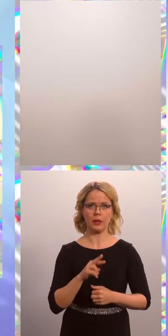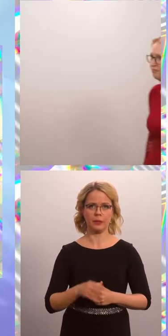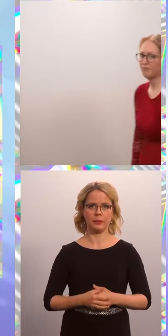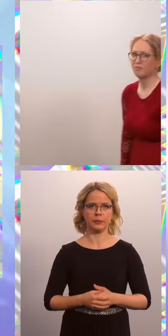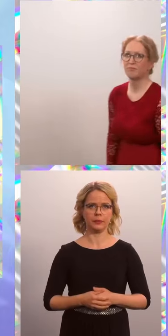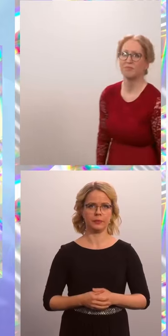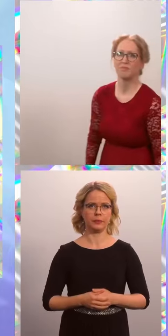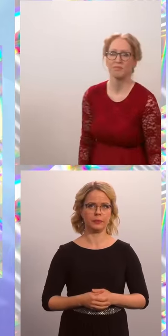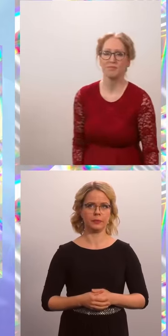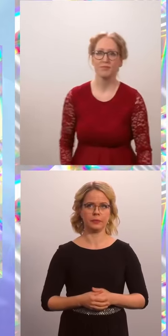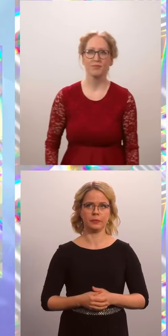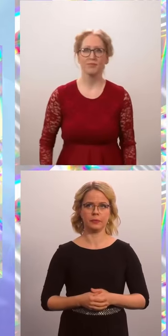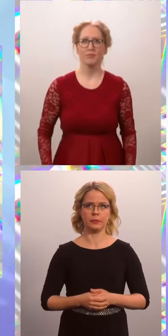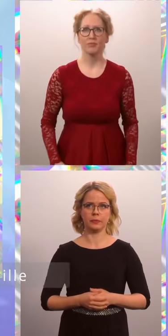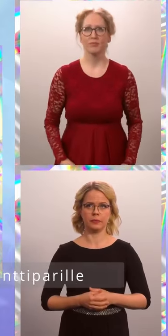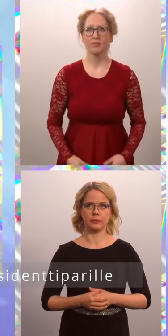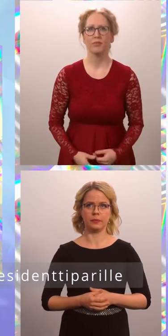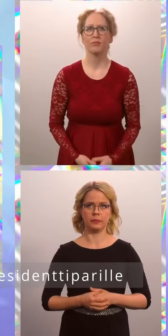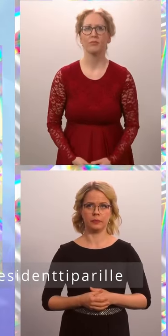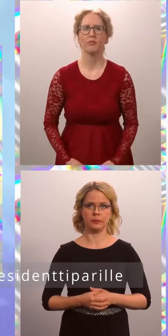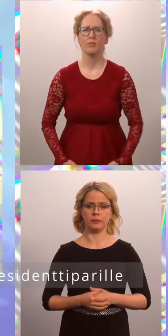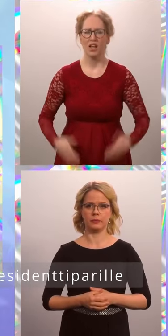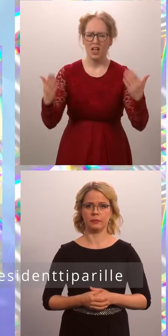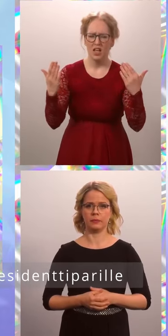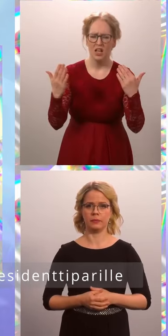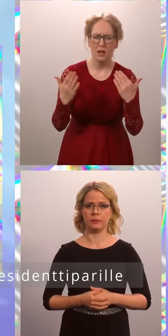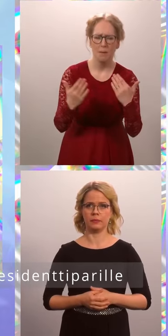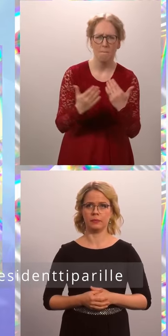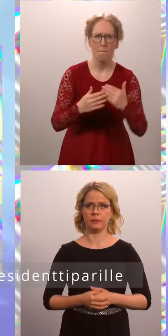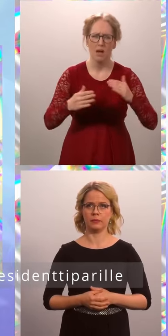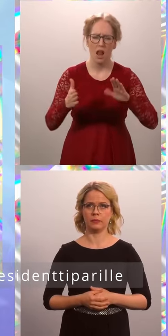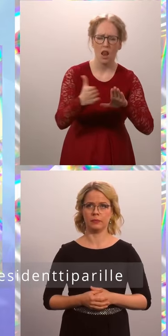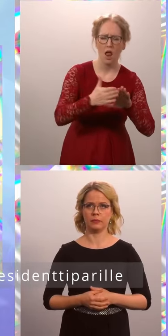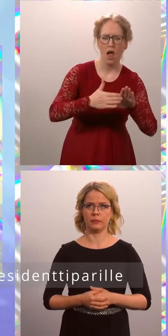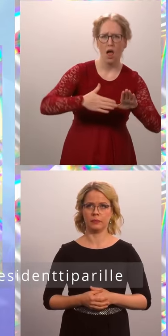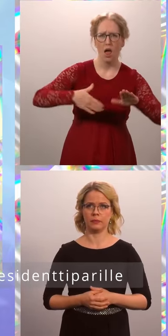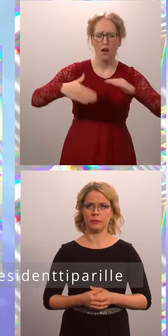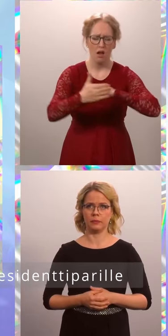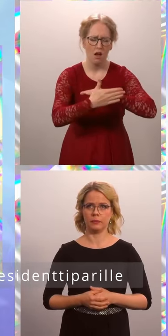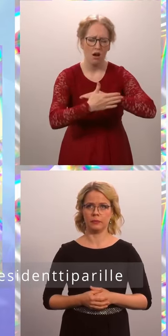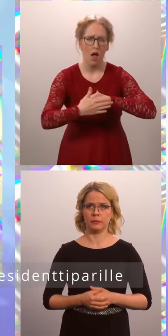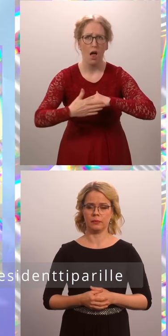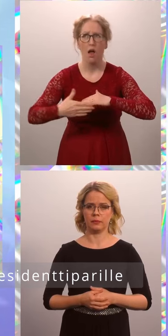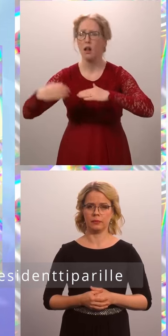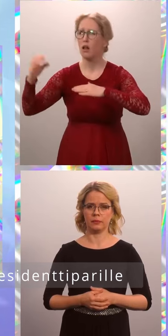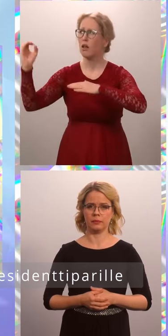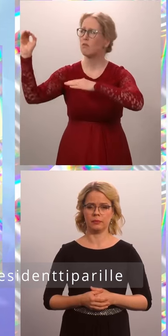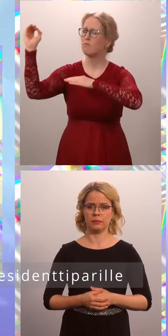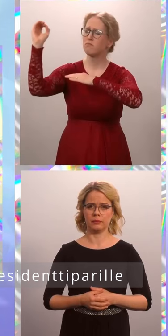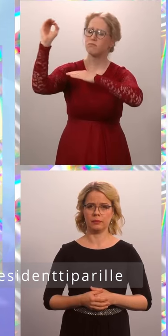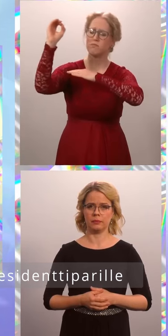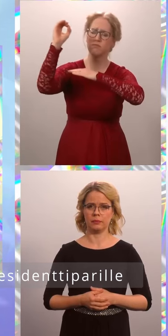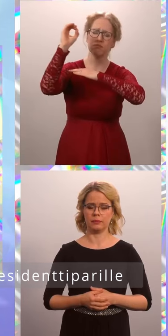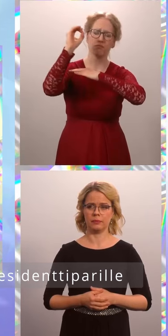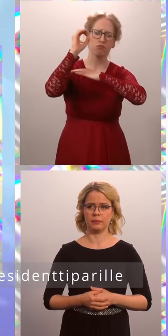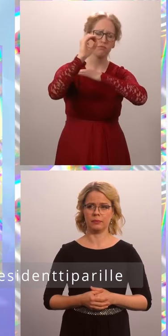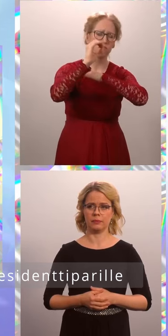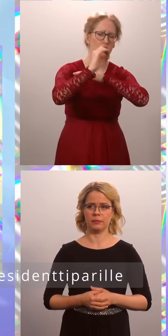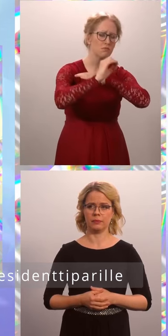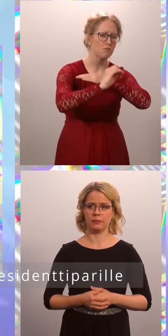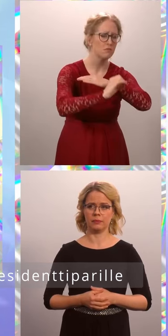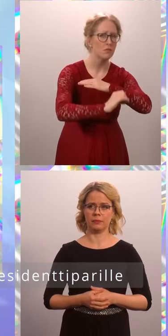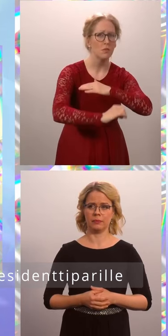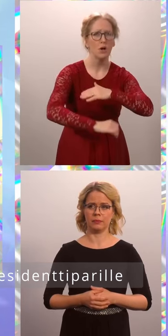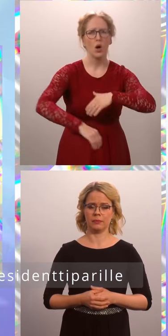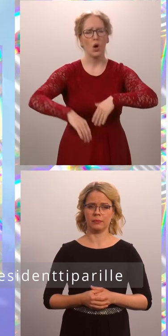Vannalle himmeä Lahden, aurinko laskenut on, kutsu